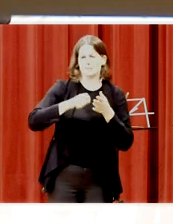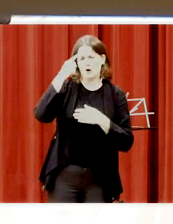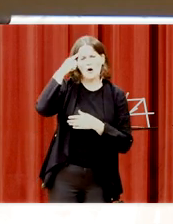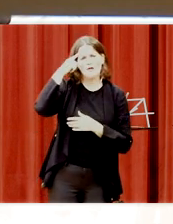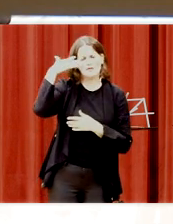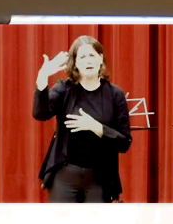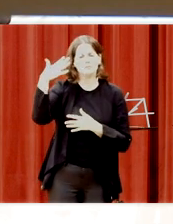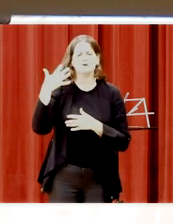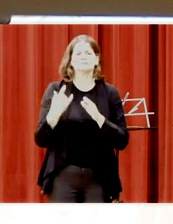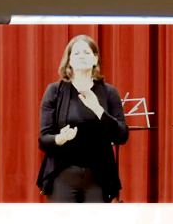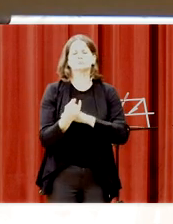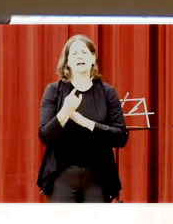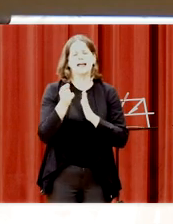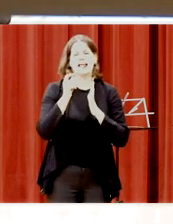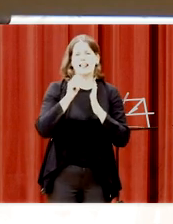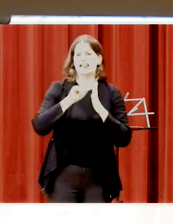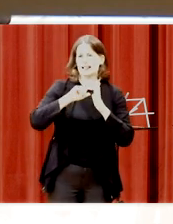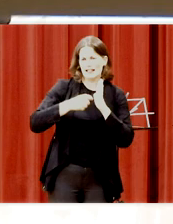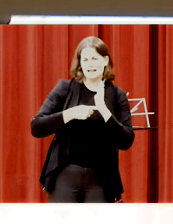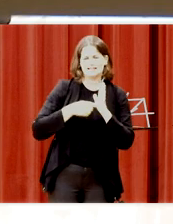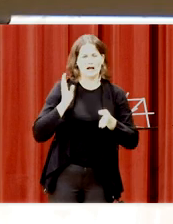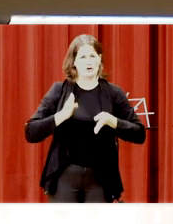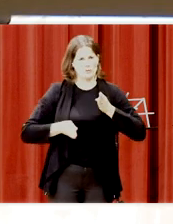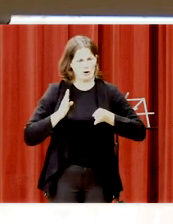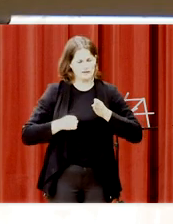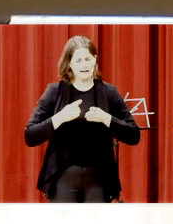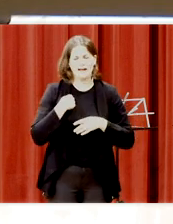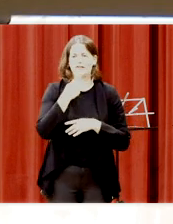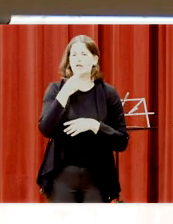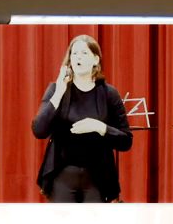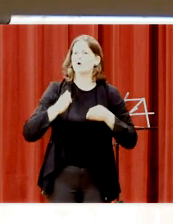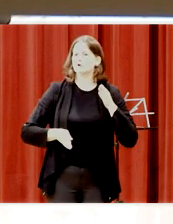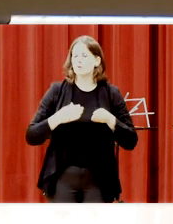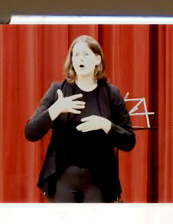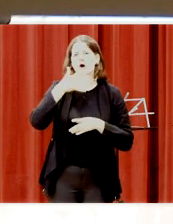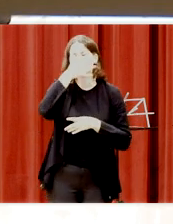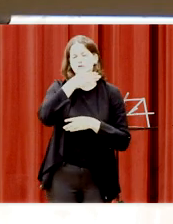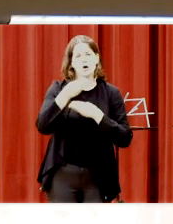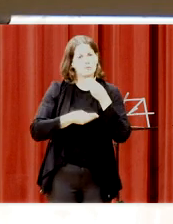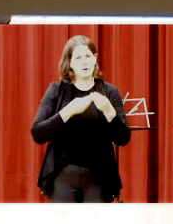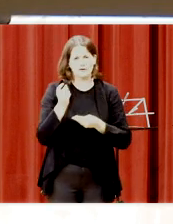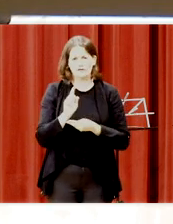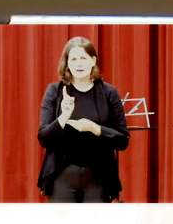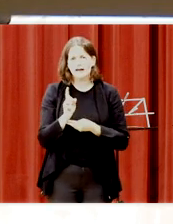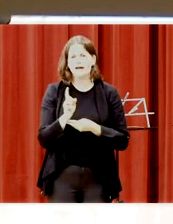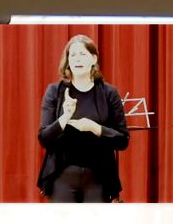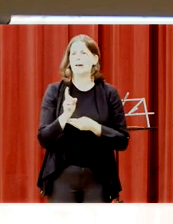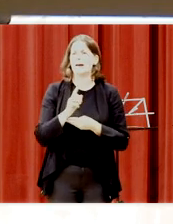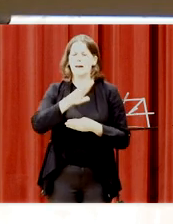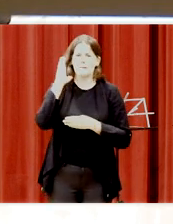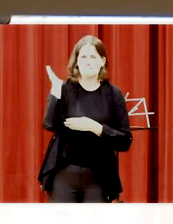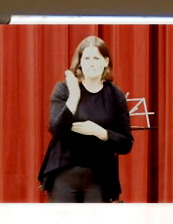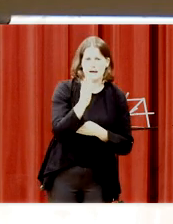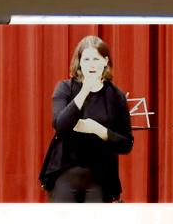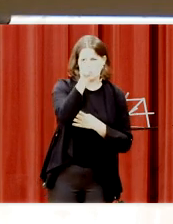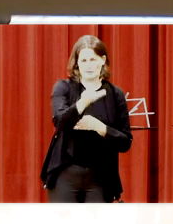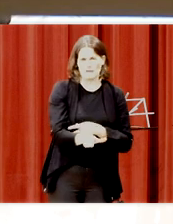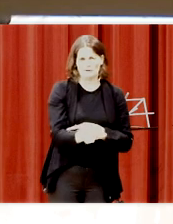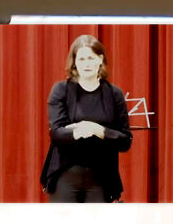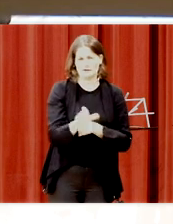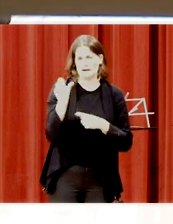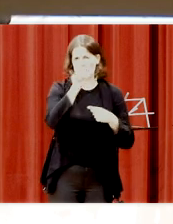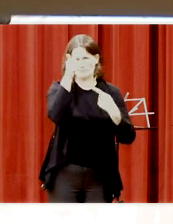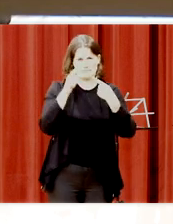no pot fer mal a una persona. Primera llei de la robòtica. Segona, els robots no deixaran que un